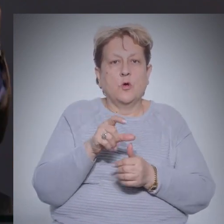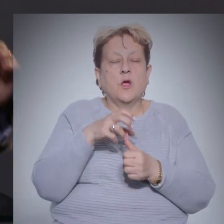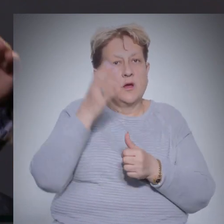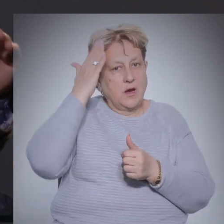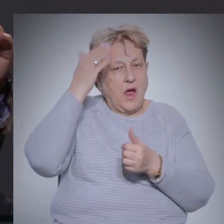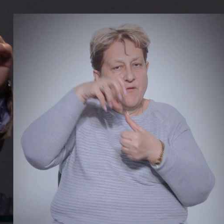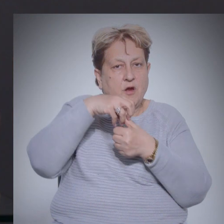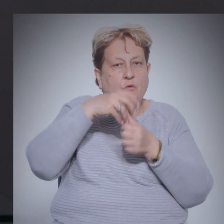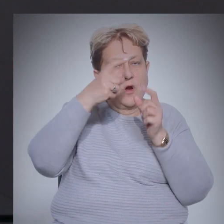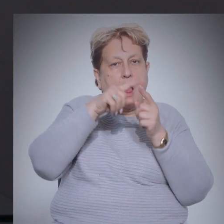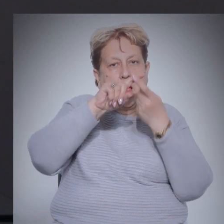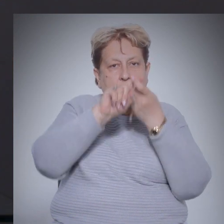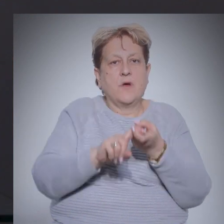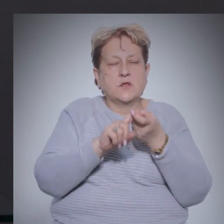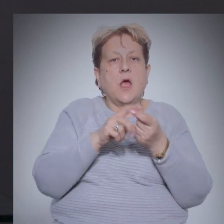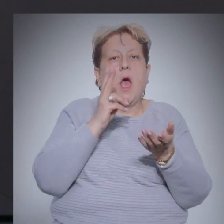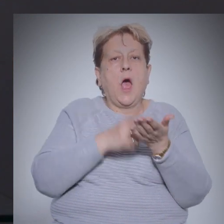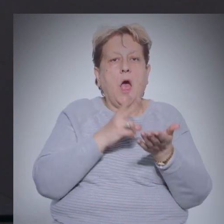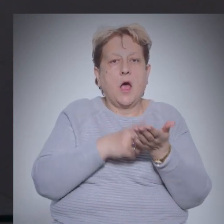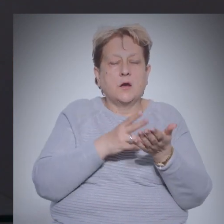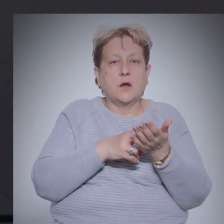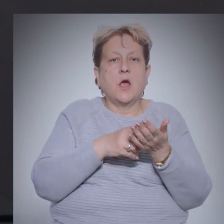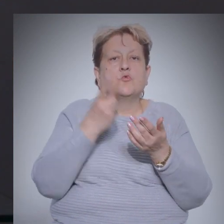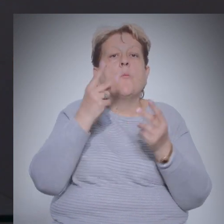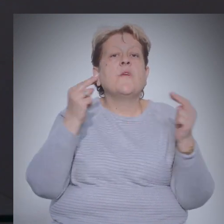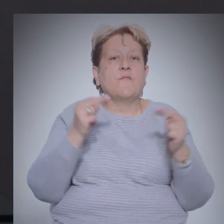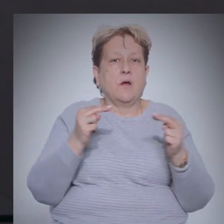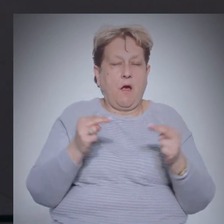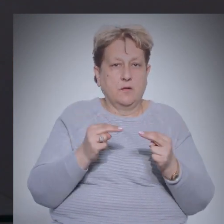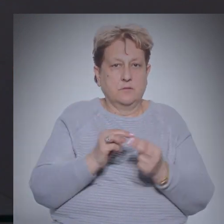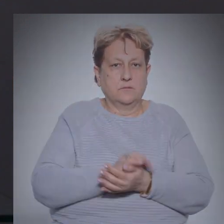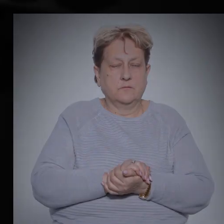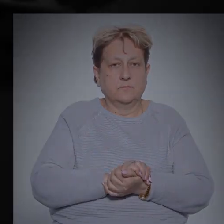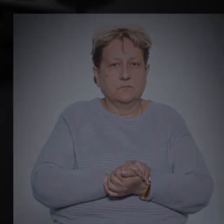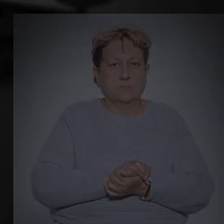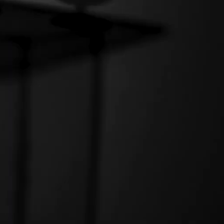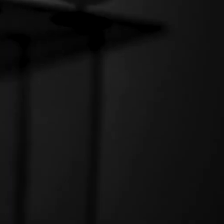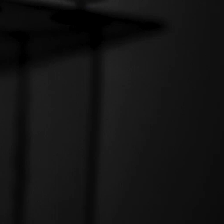գլխավերևունք ախված մշտապես արկան մի վտանք։